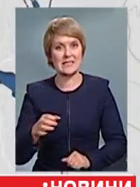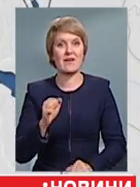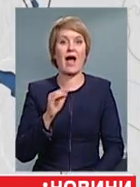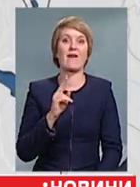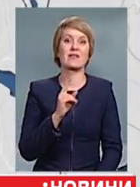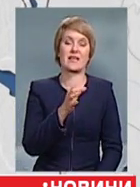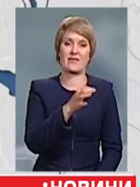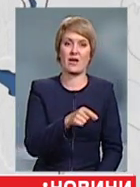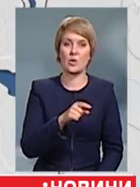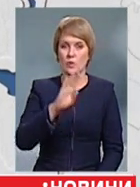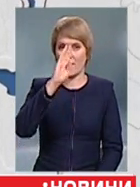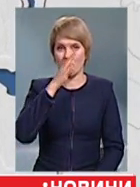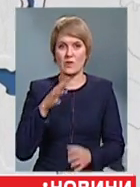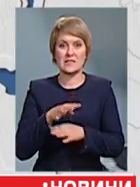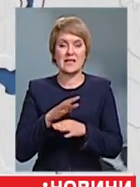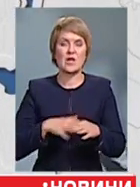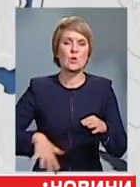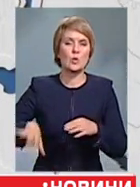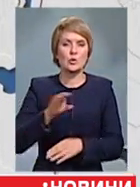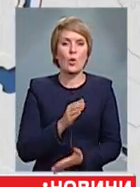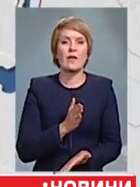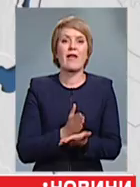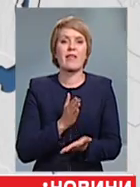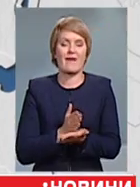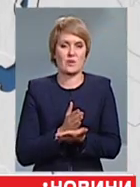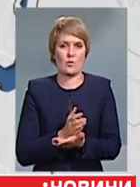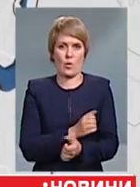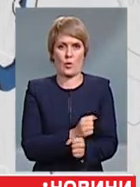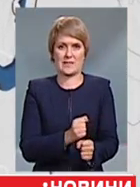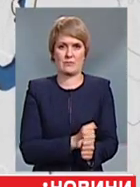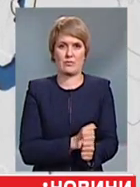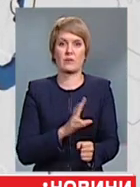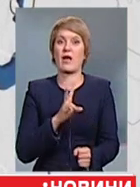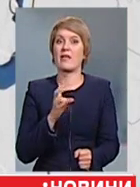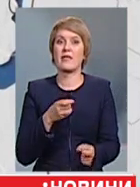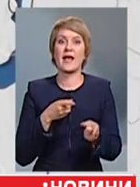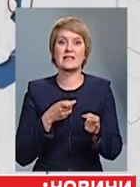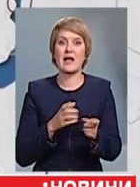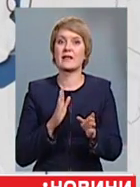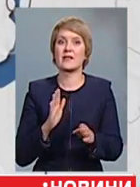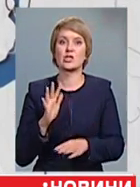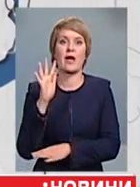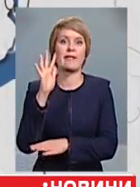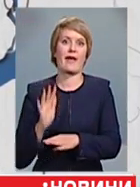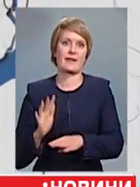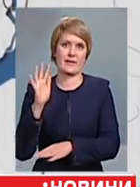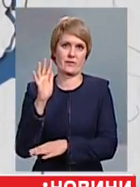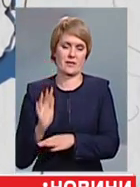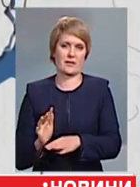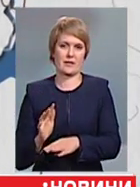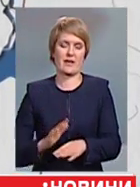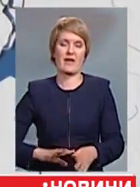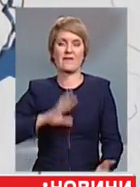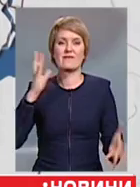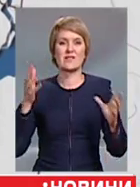Тут ворог б'є з усього наявного на цій ділянці фронту озброєння. Не стріляє лише реактивна артилерія. Всього